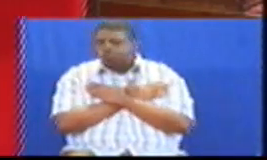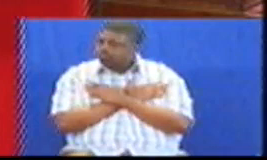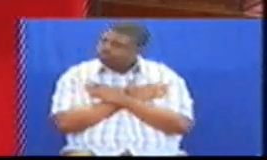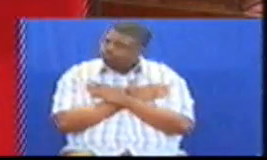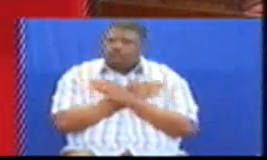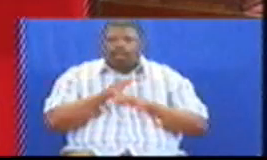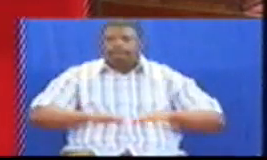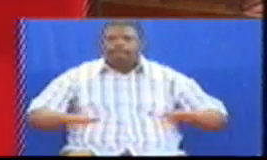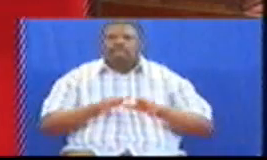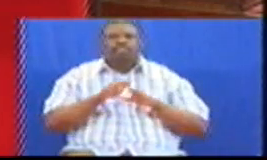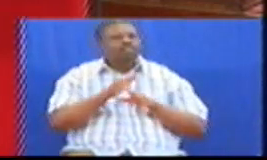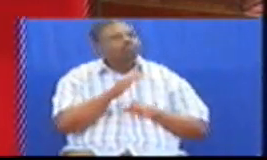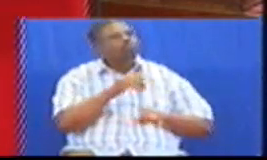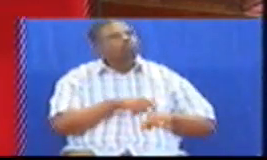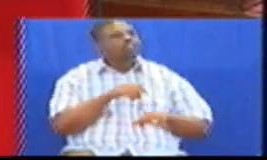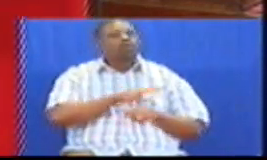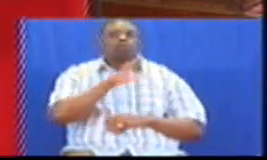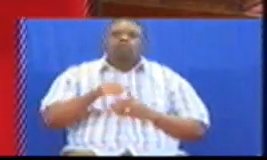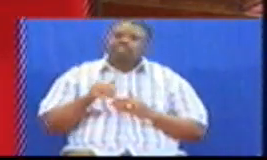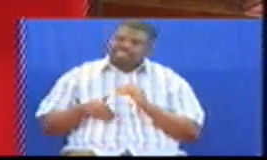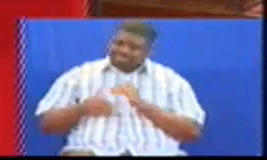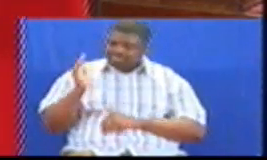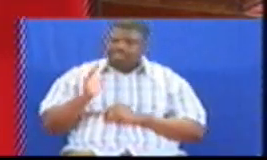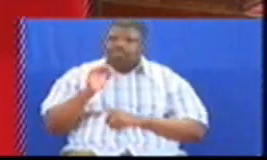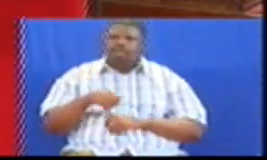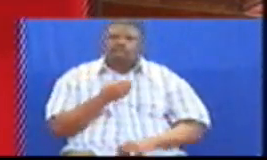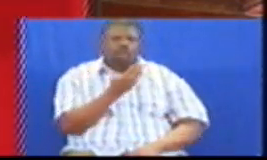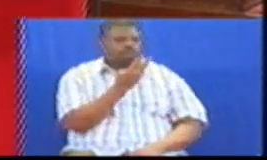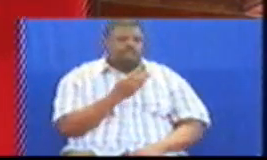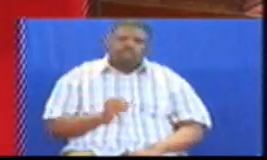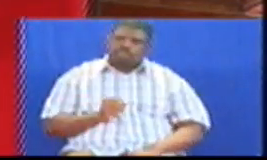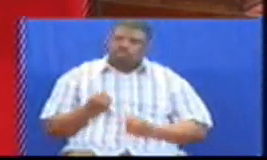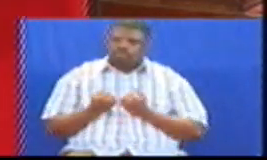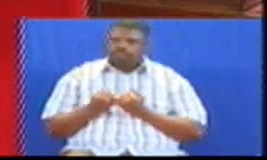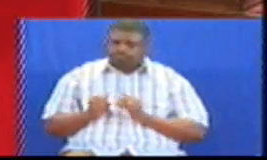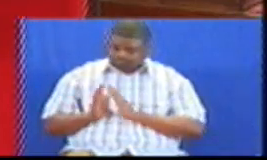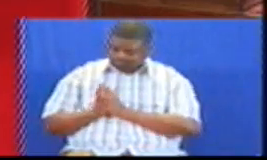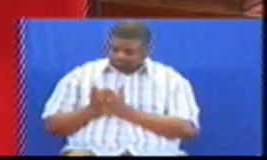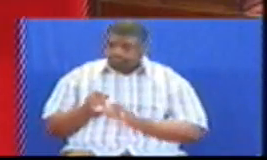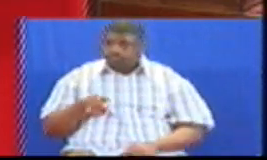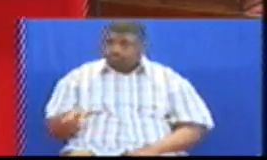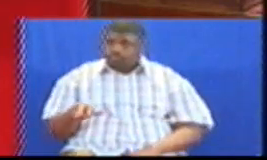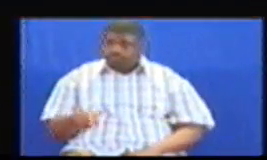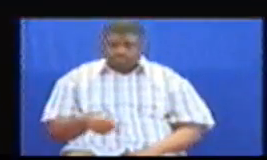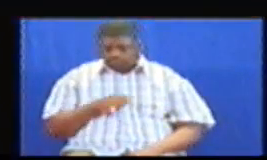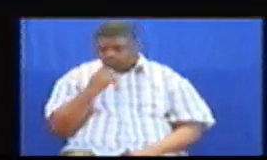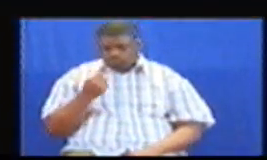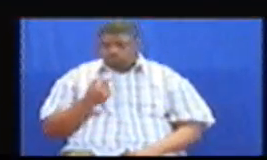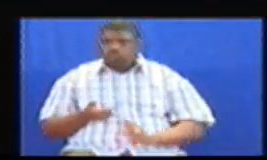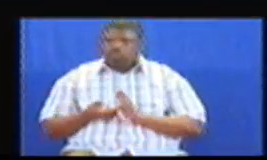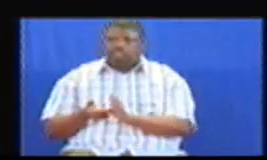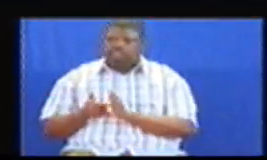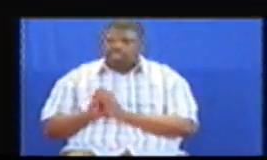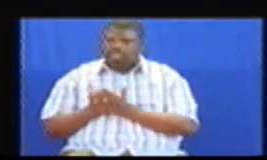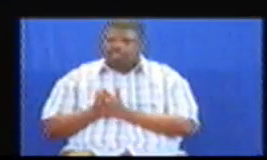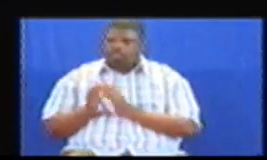hiyo amani na utulivu kwa muda wote wa zaidi ya miaka 40 ya kuundwa kwa katiba hii. Hilo litoshe kuonyesha kwamba hii ni katiba bora, na